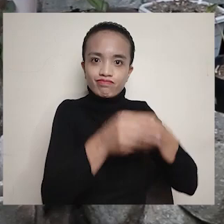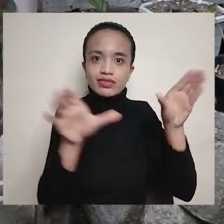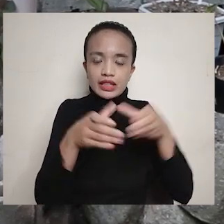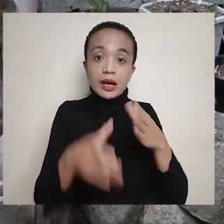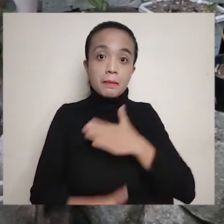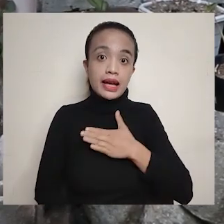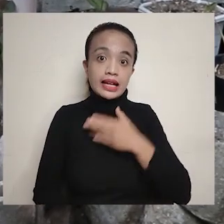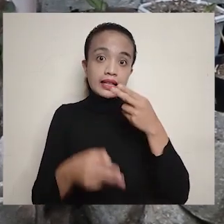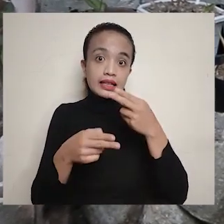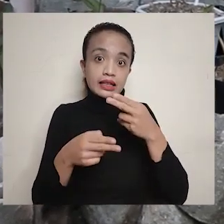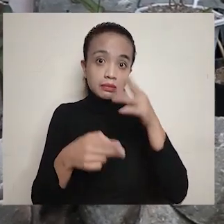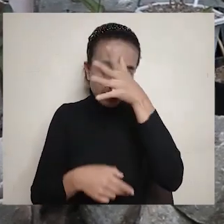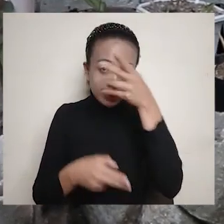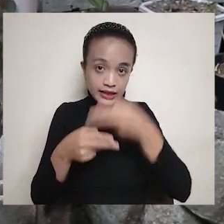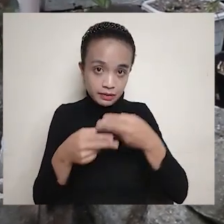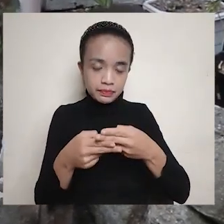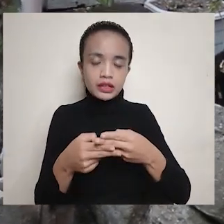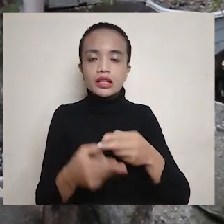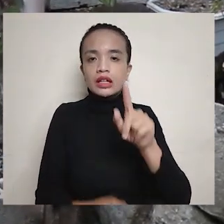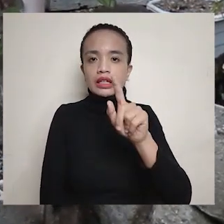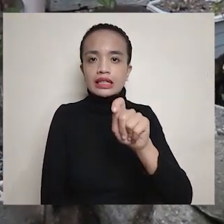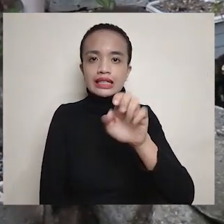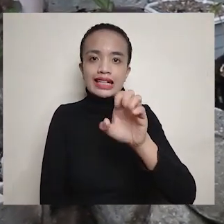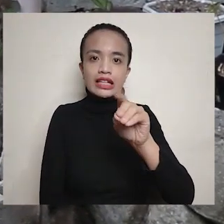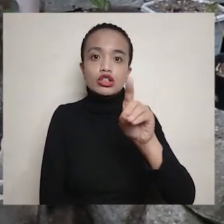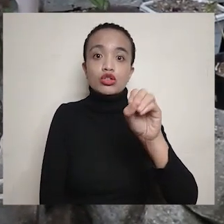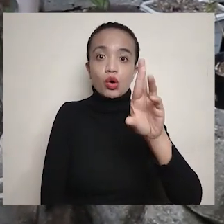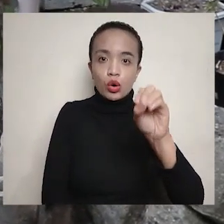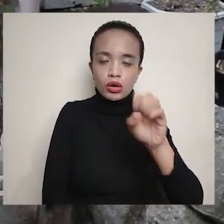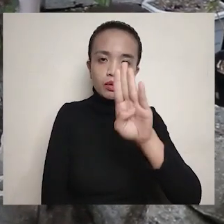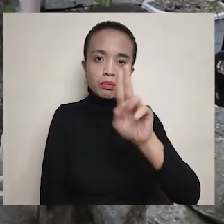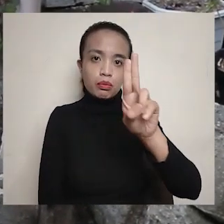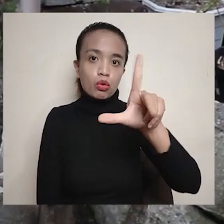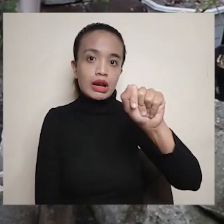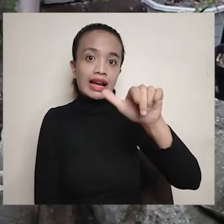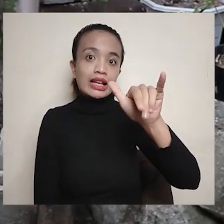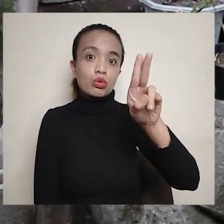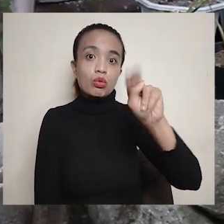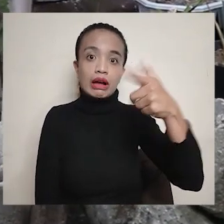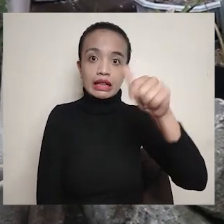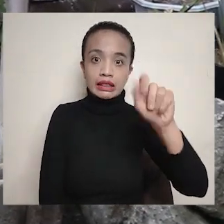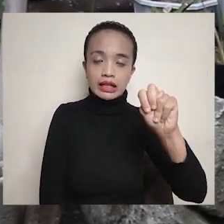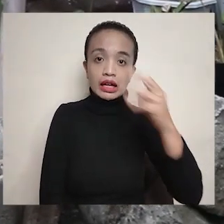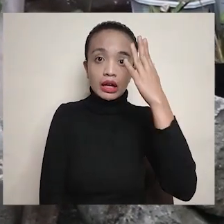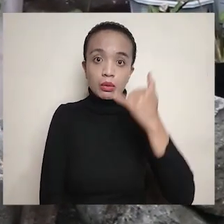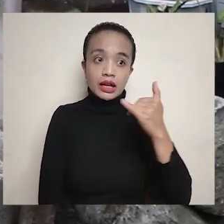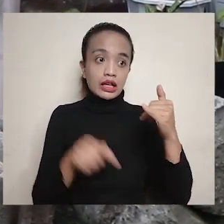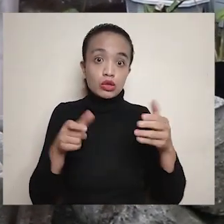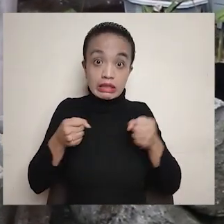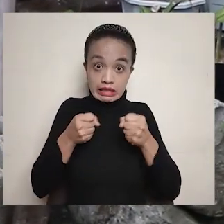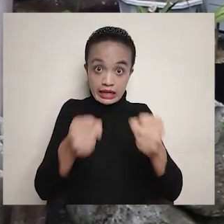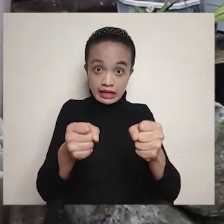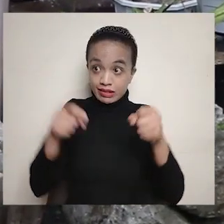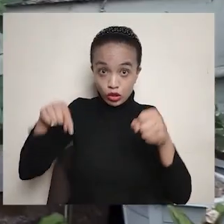Bulayungan Bagilat. No? So itong kalsada actually, Rafael Bulayungan. Kasi si Rafael Bulayungan, dating assemblyman